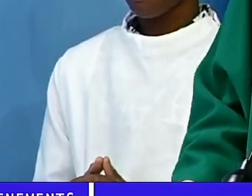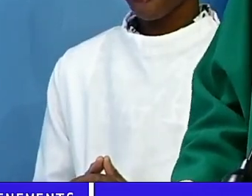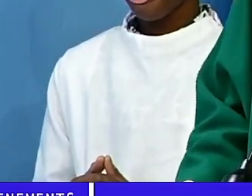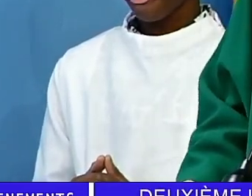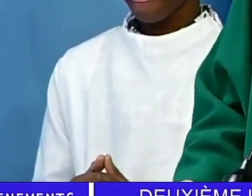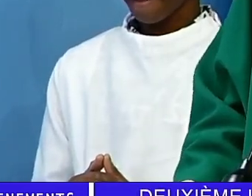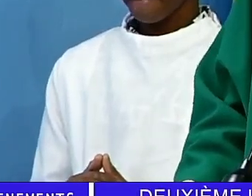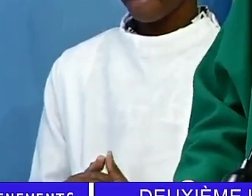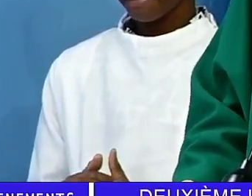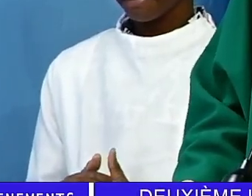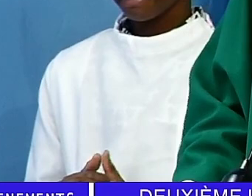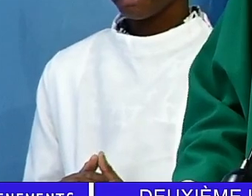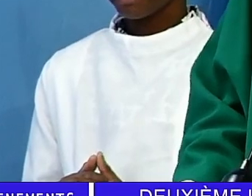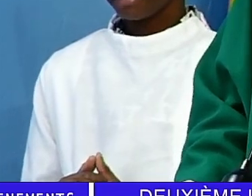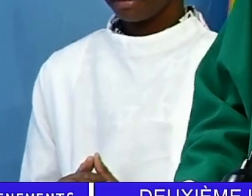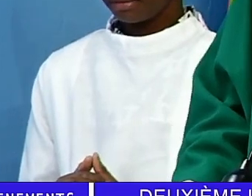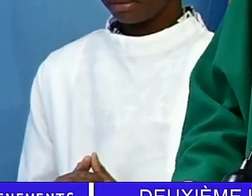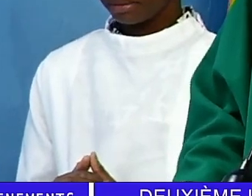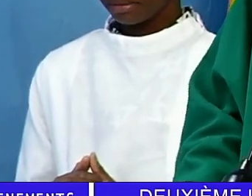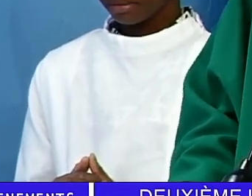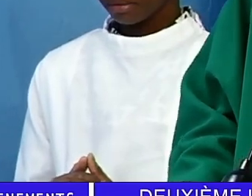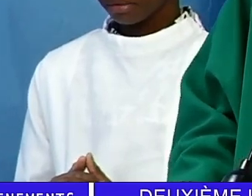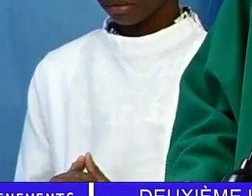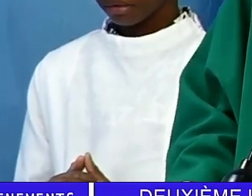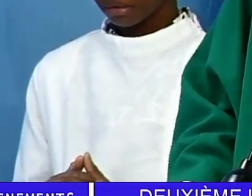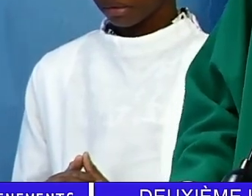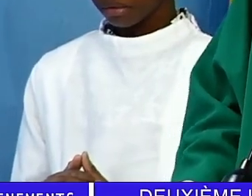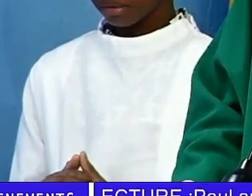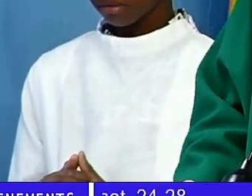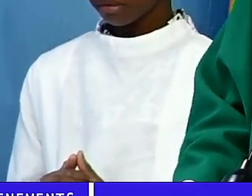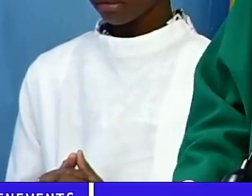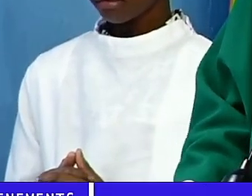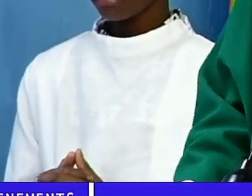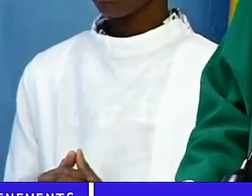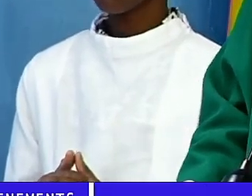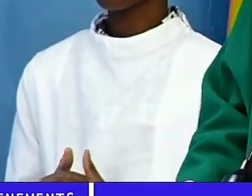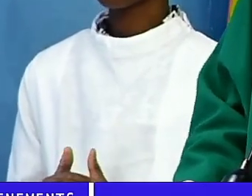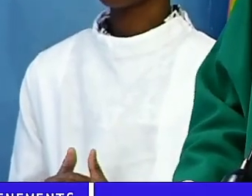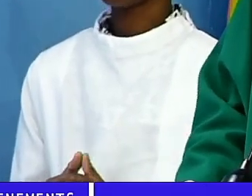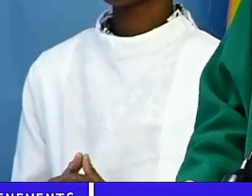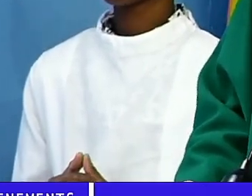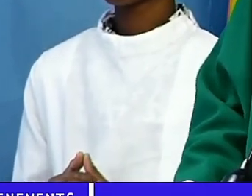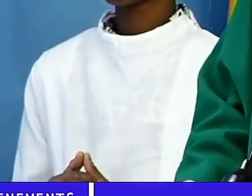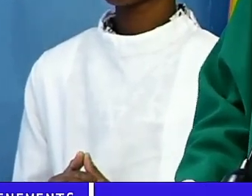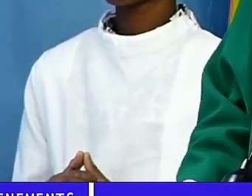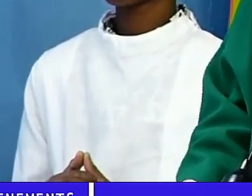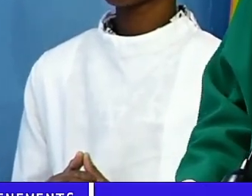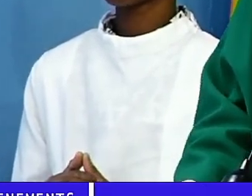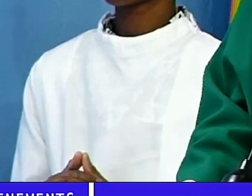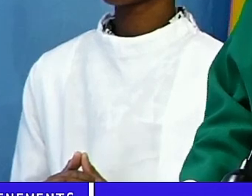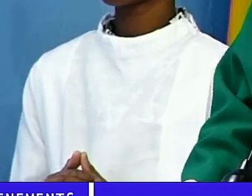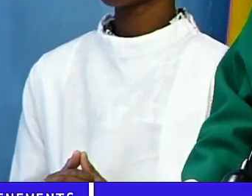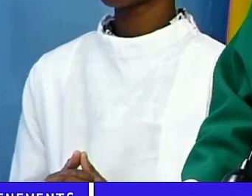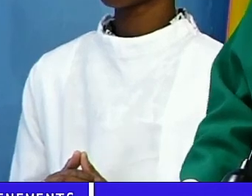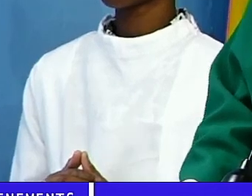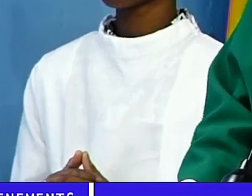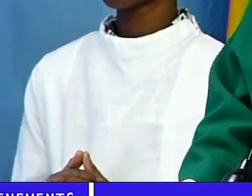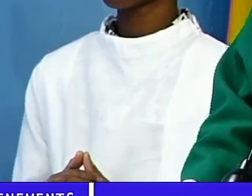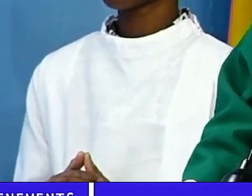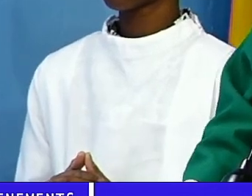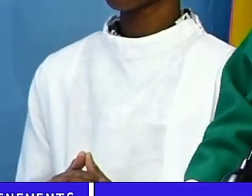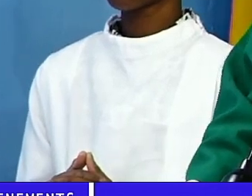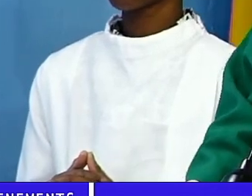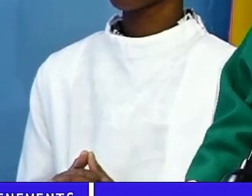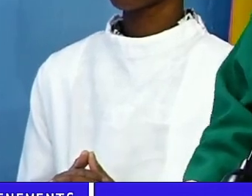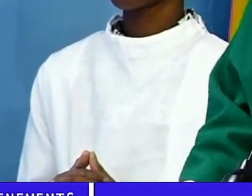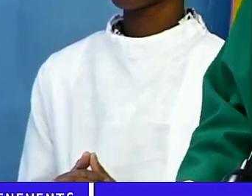doudoun. Côté gon seul jour, il y a 8 monde qui mourit. Parmi 8 monde, ça y a 3